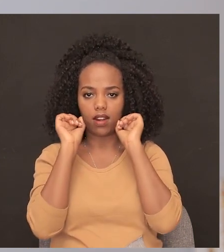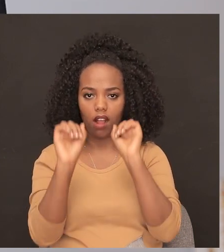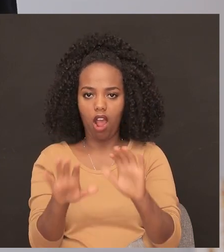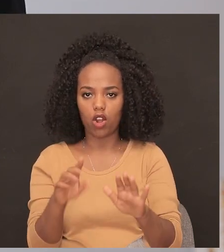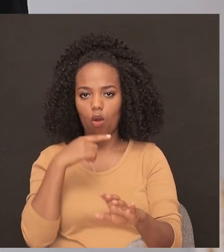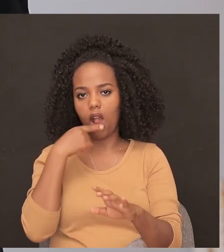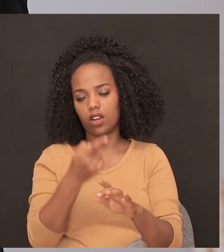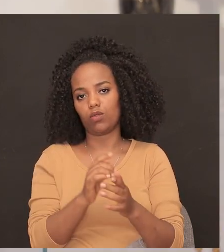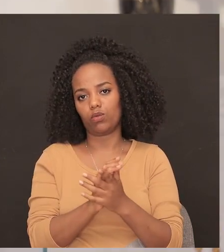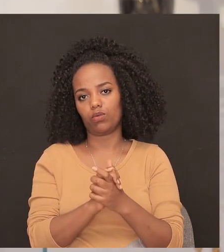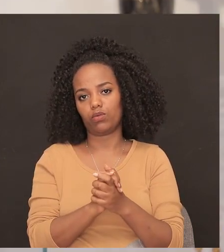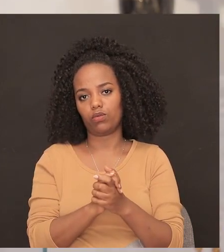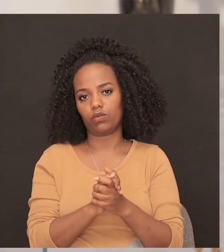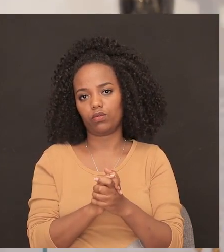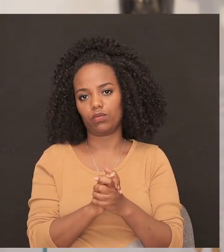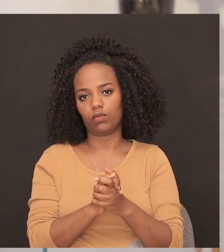እባርክሃለሁ አለው።